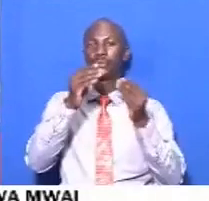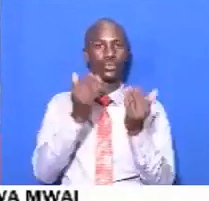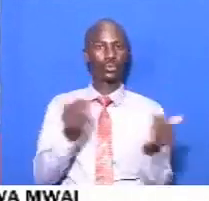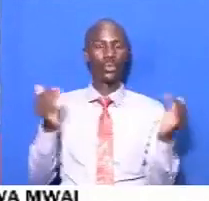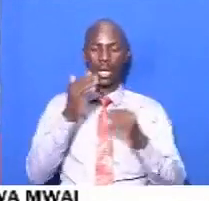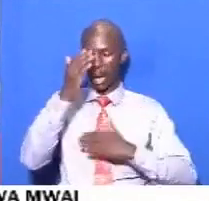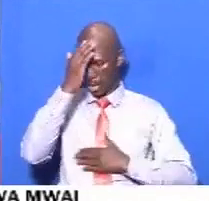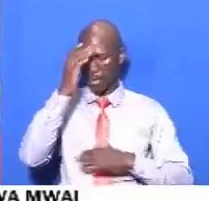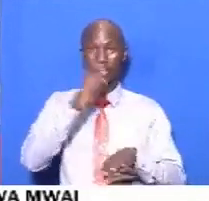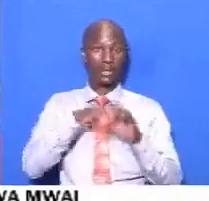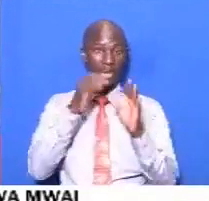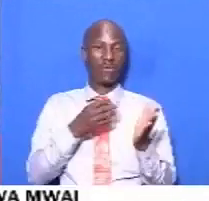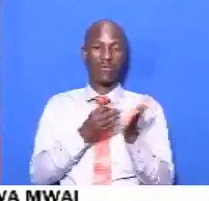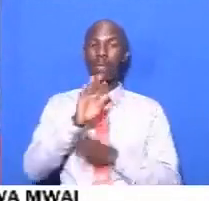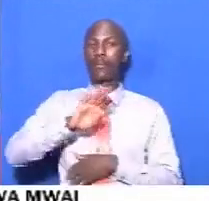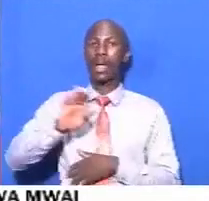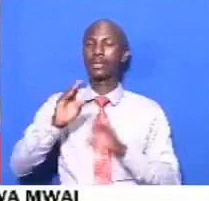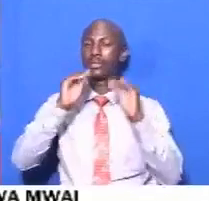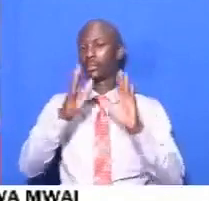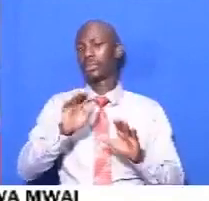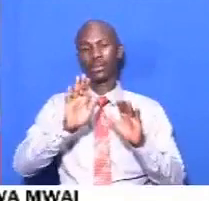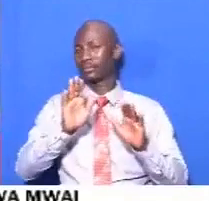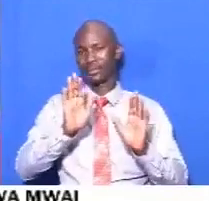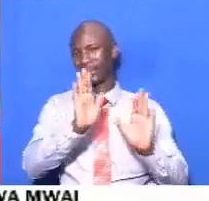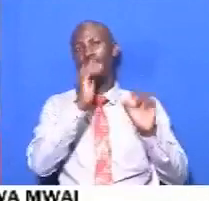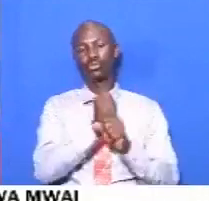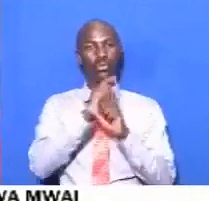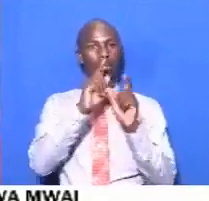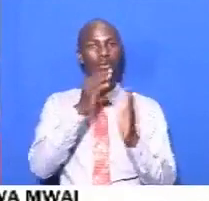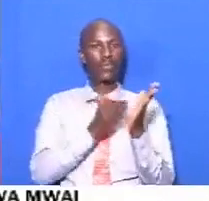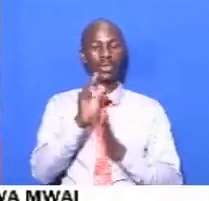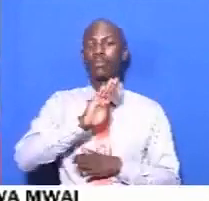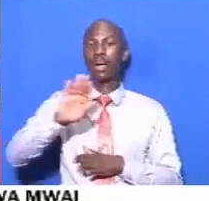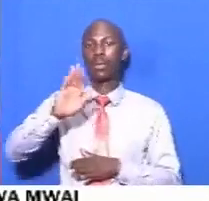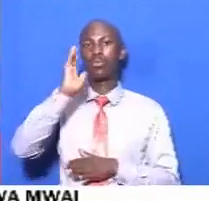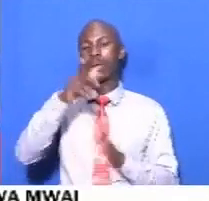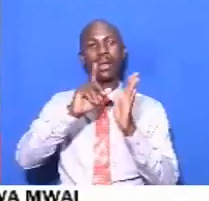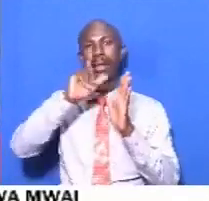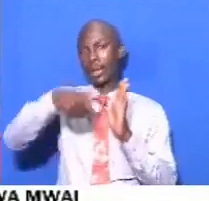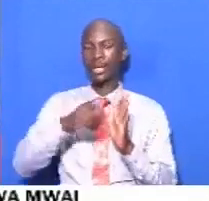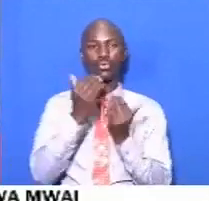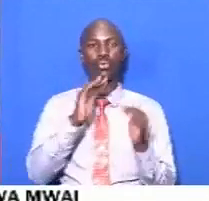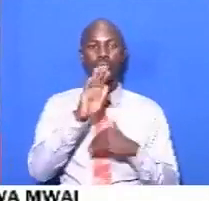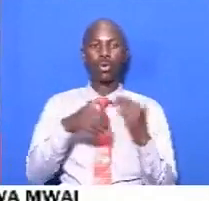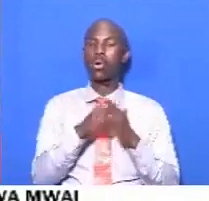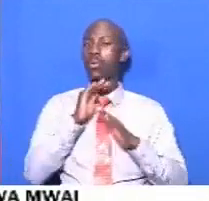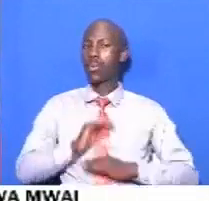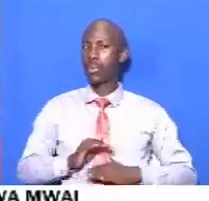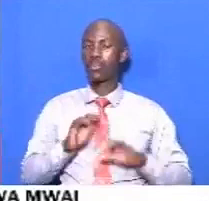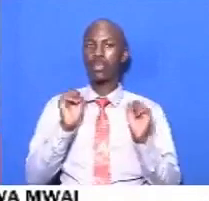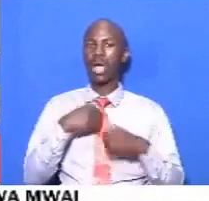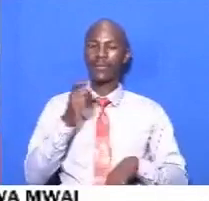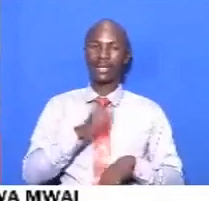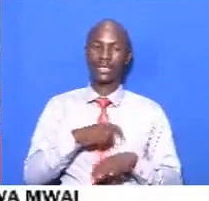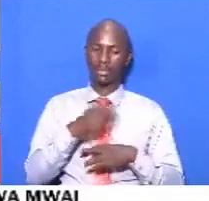ya mba kana kia na fees balance mu alimu, ekoa kana kia kwa mutiani, fees balance mu kandwa badia, nikenda kana siana simbe si settled, na simbe nebinda